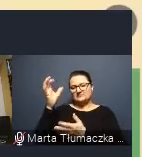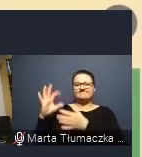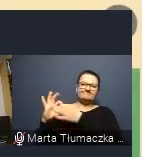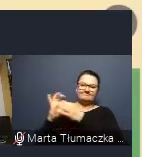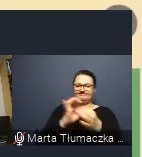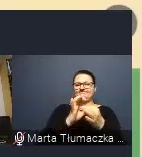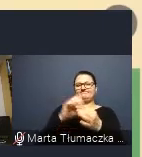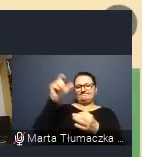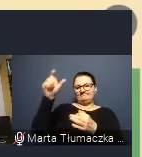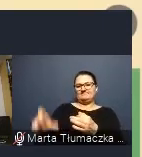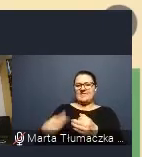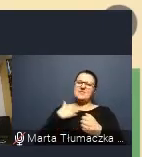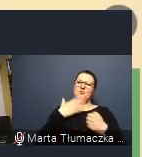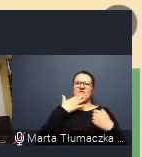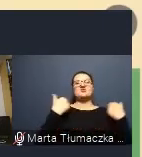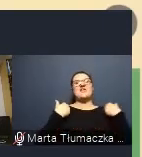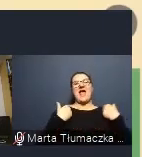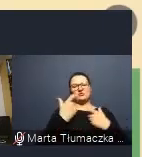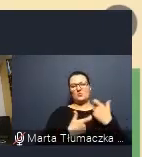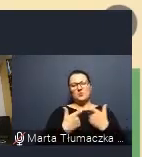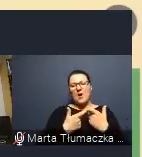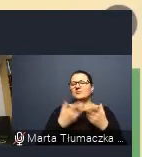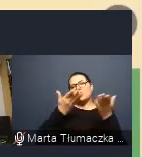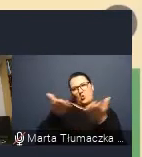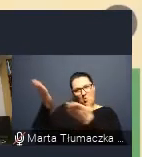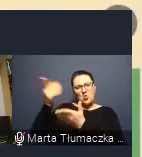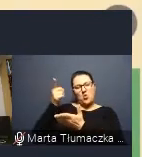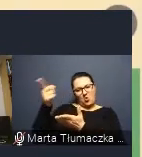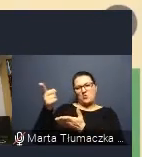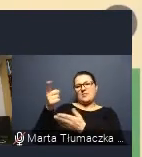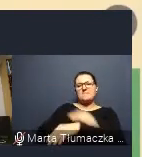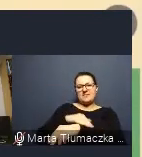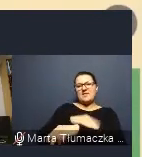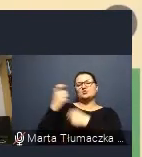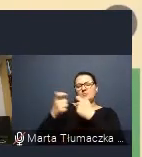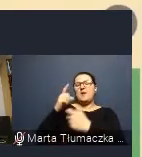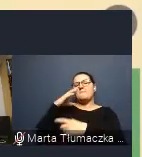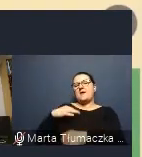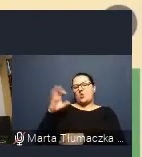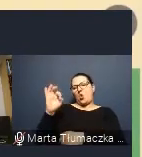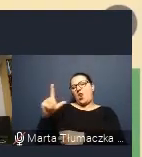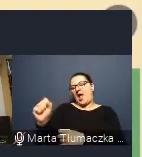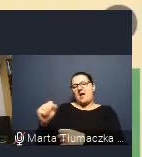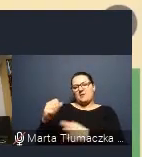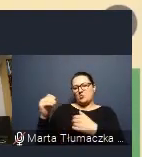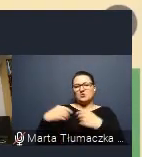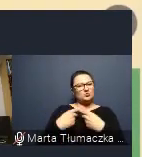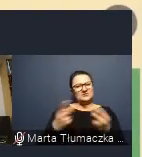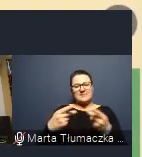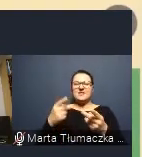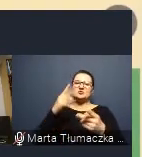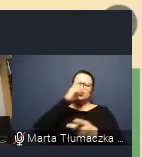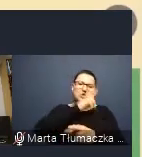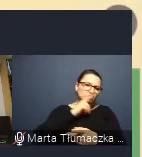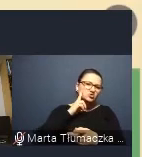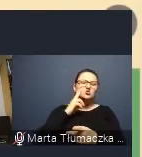żeby nie podpisywać się, że to ja zrobiłam, tylko powiedzieć, te materiały zrobiła pani Ola i można było je udostępniać zarówno rodzicom,